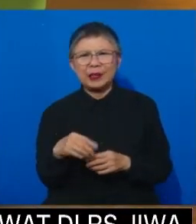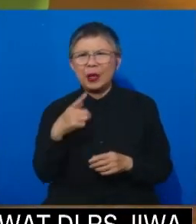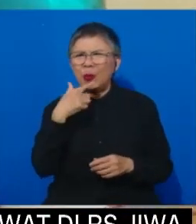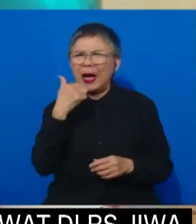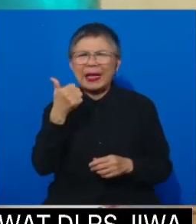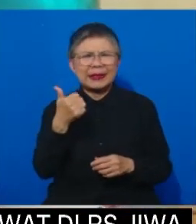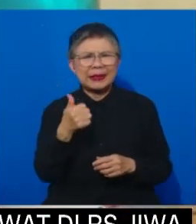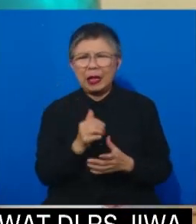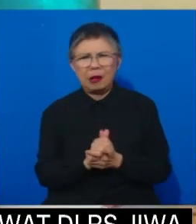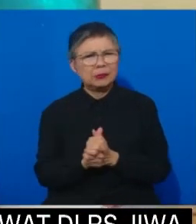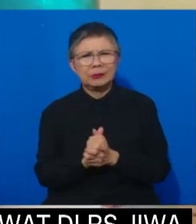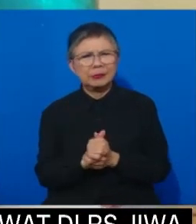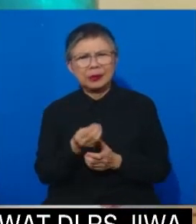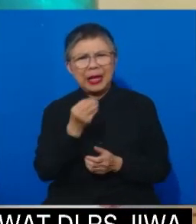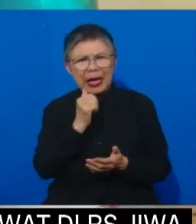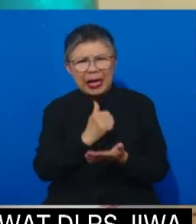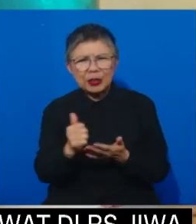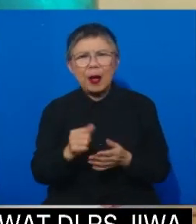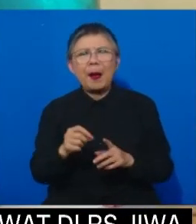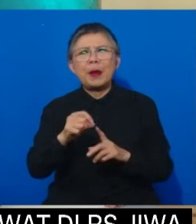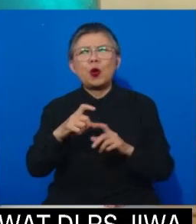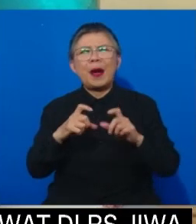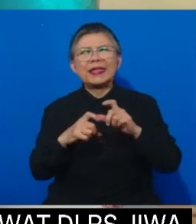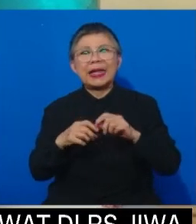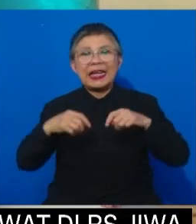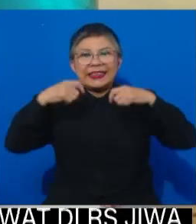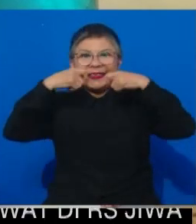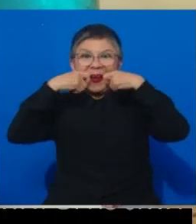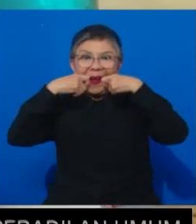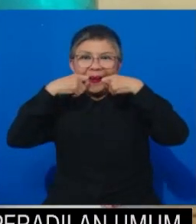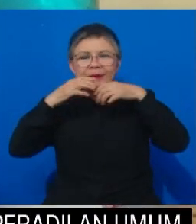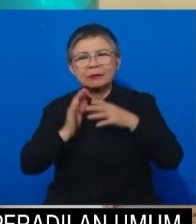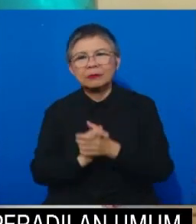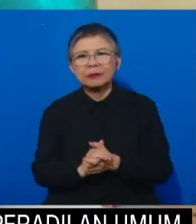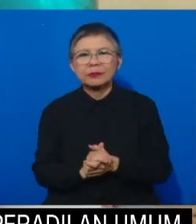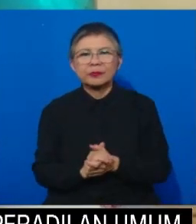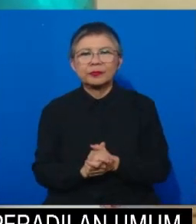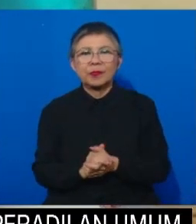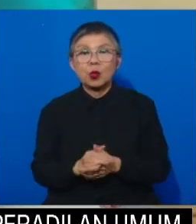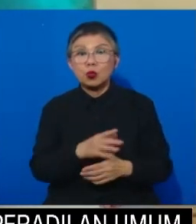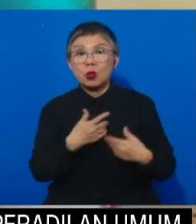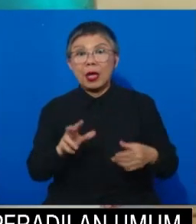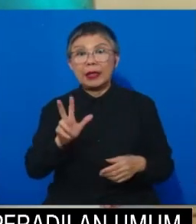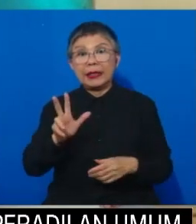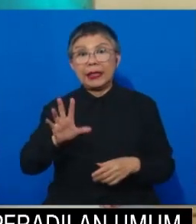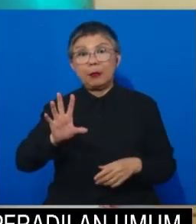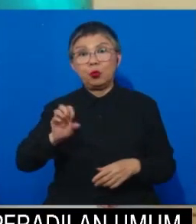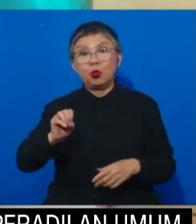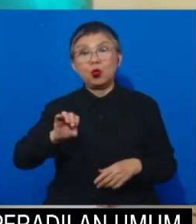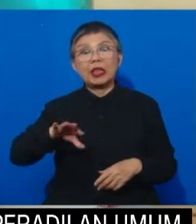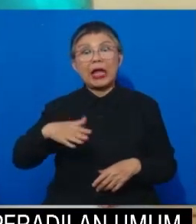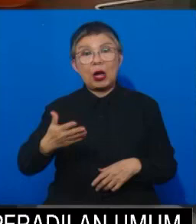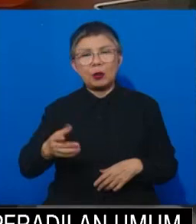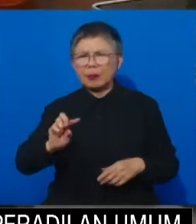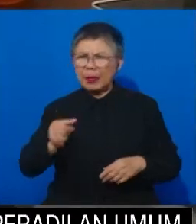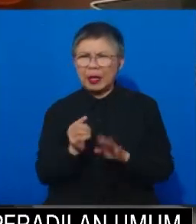nikmat sajian kuliner khas palu basah serigala. Resep yang bertahan selama lebih dari 3 dekade, tepatnya saat pertama